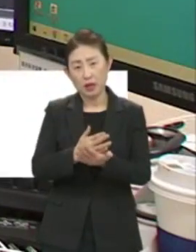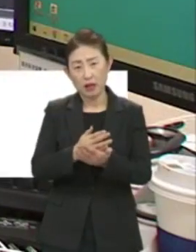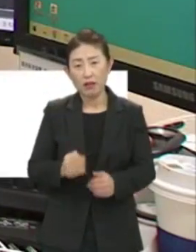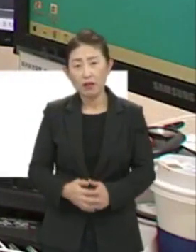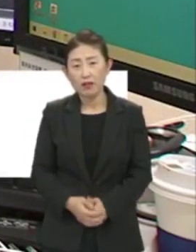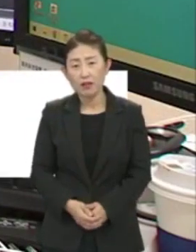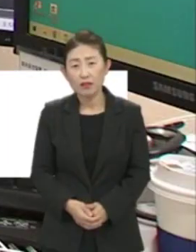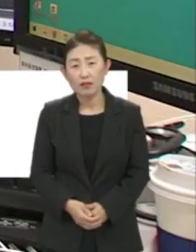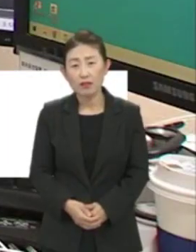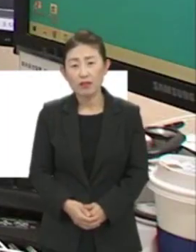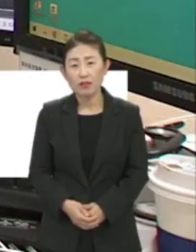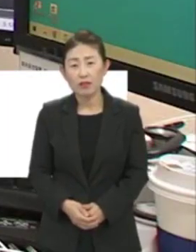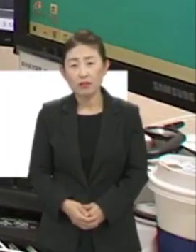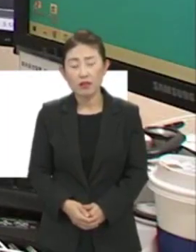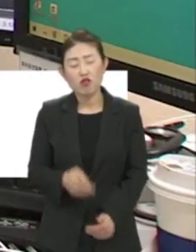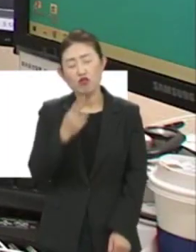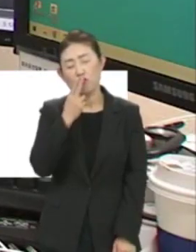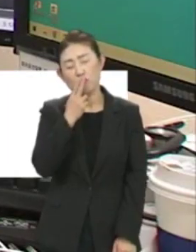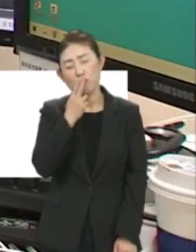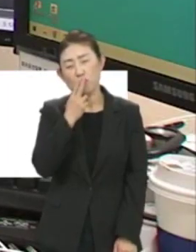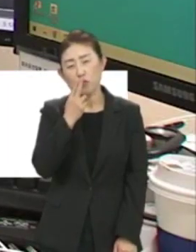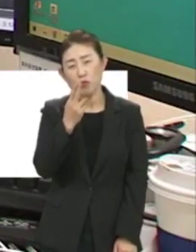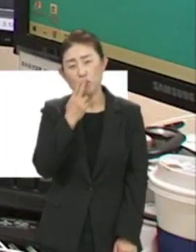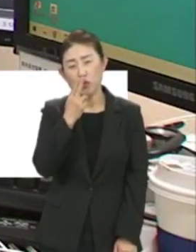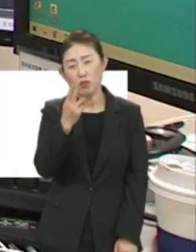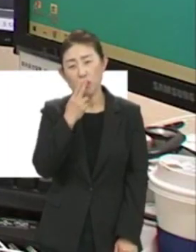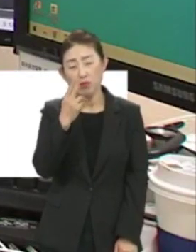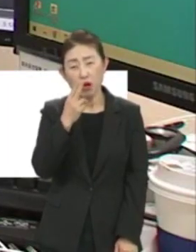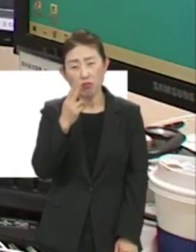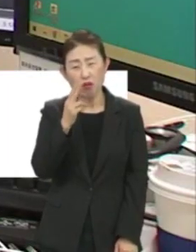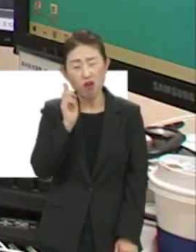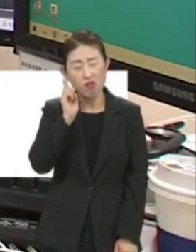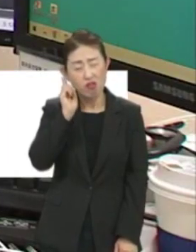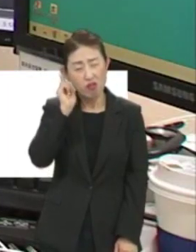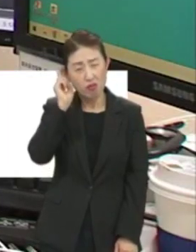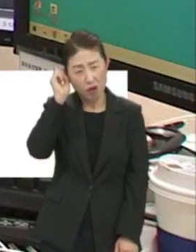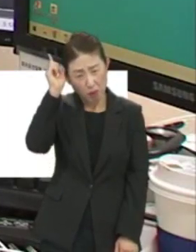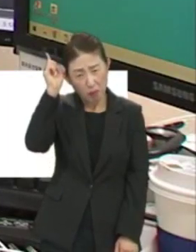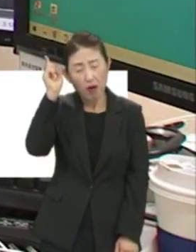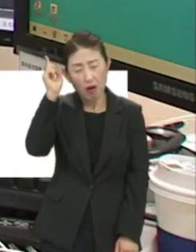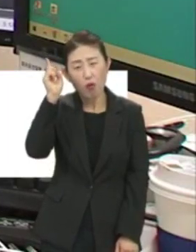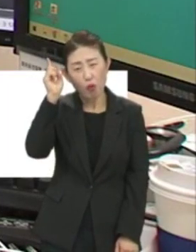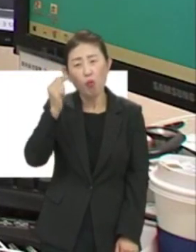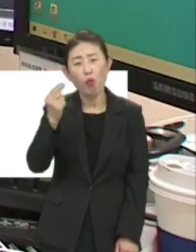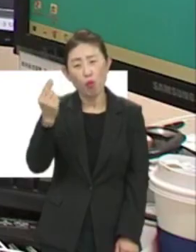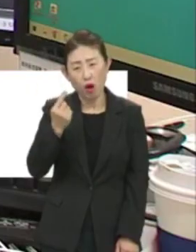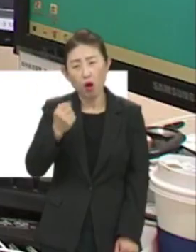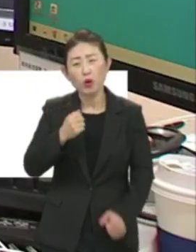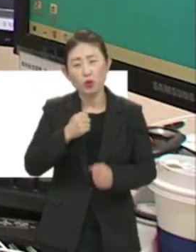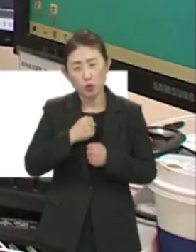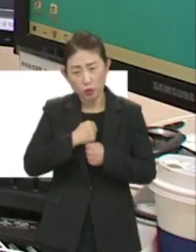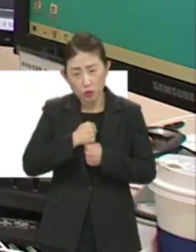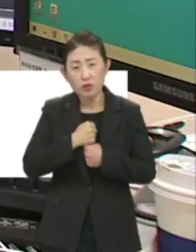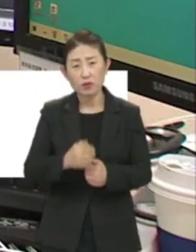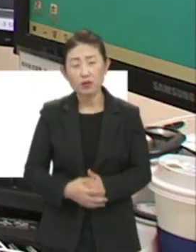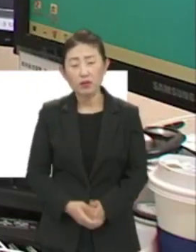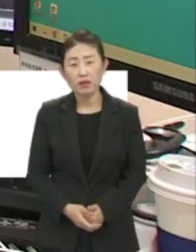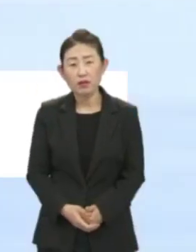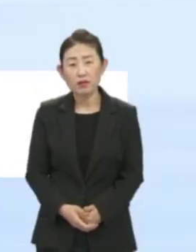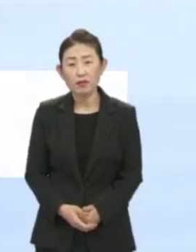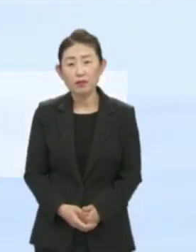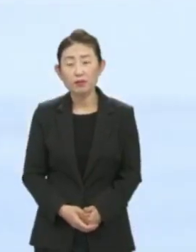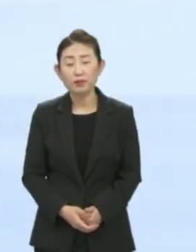습관이고 당연히 담배 역시 혈관에 직접적인 상처를 줄 수 있는 여러 가지 산화질소 등을 유발하기